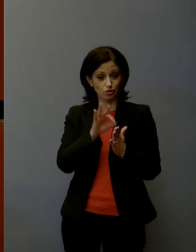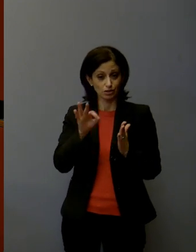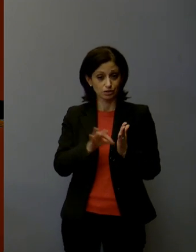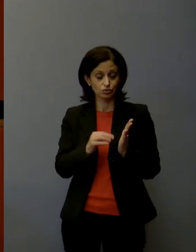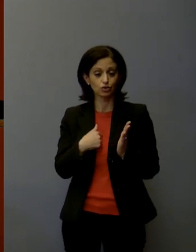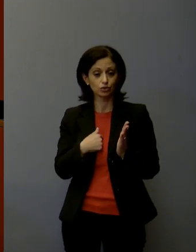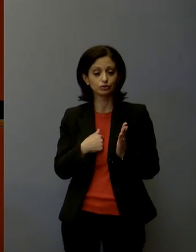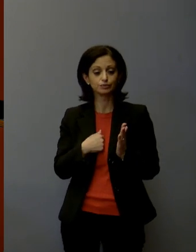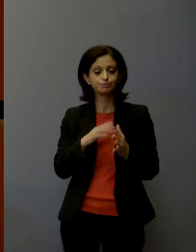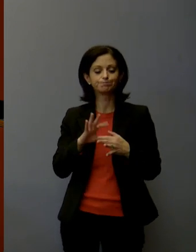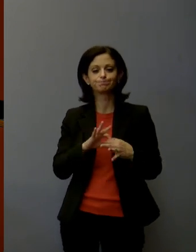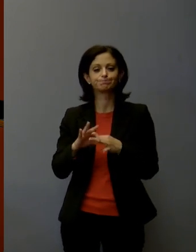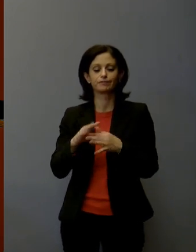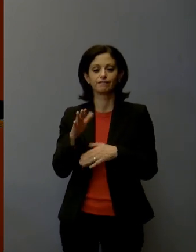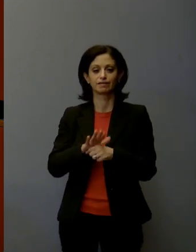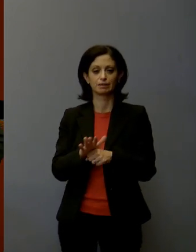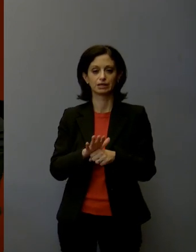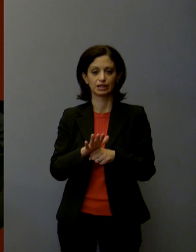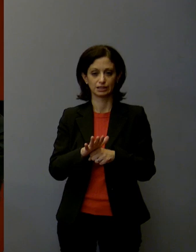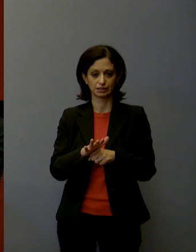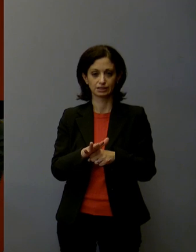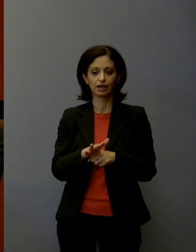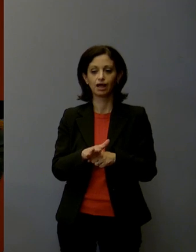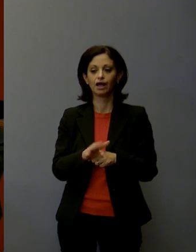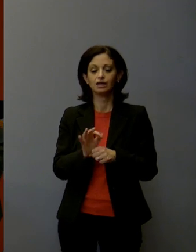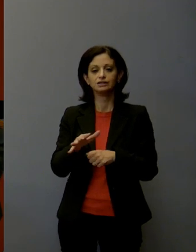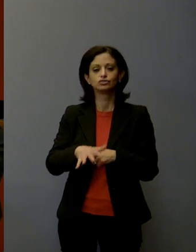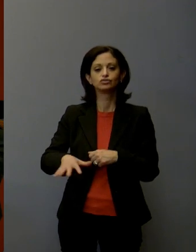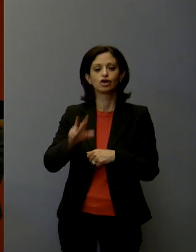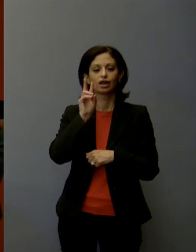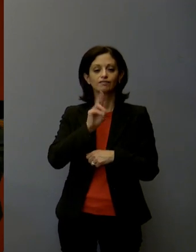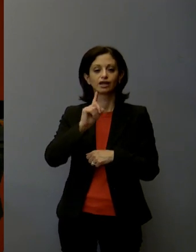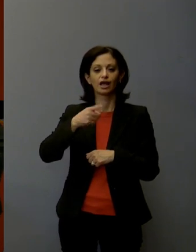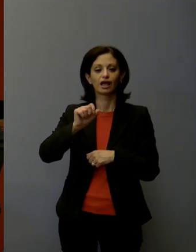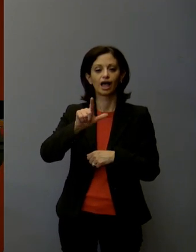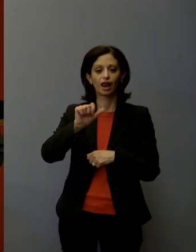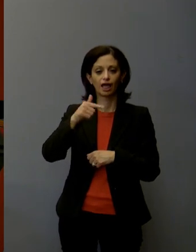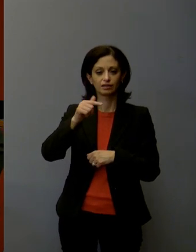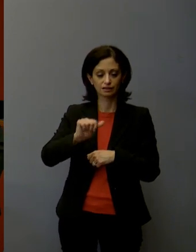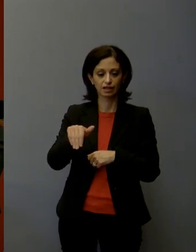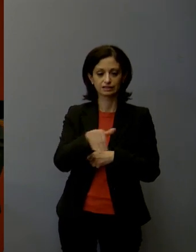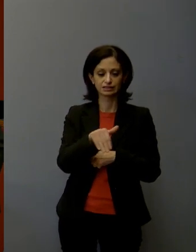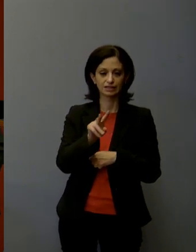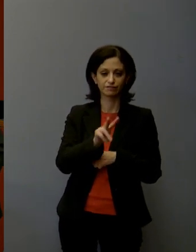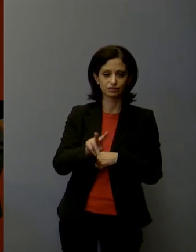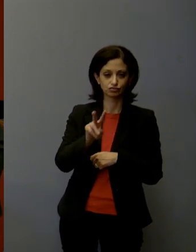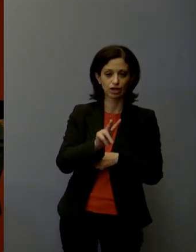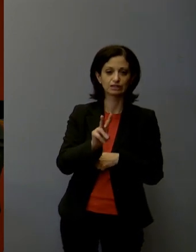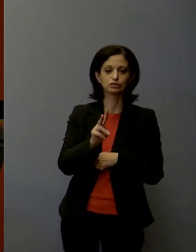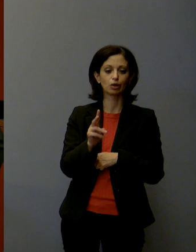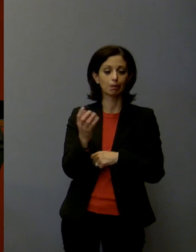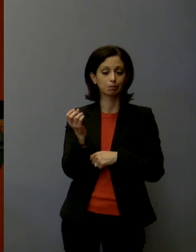un tema legato alla famiglia e quindi nella zona di via Galata San Vincenzo Brignole